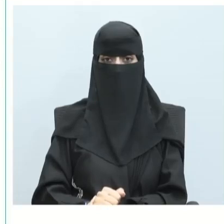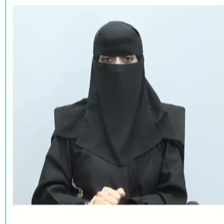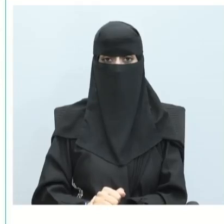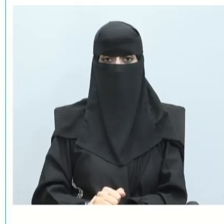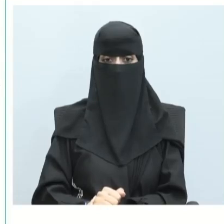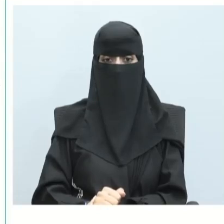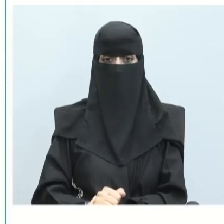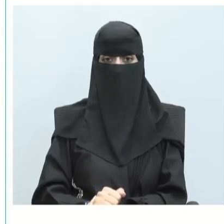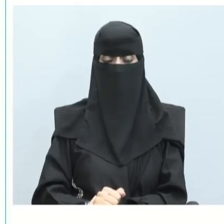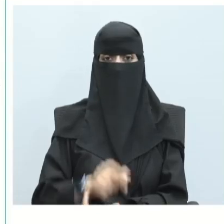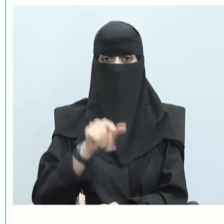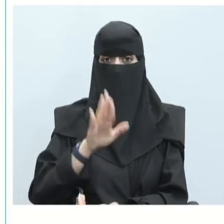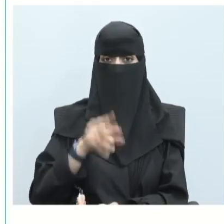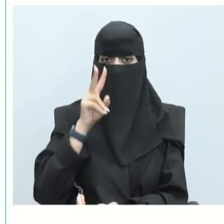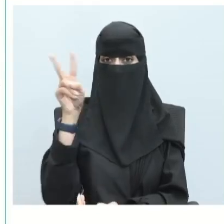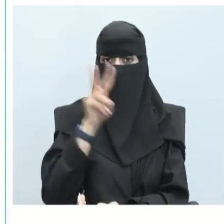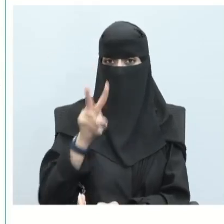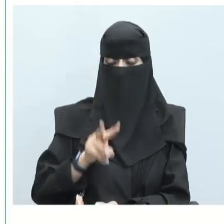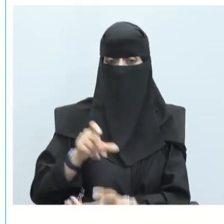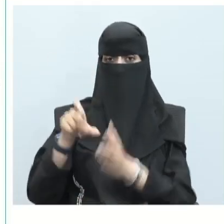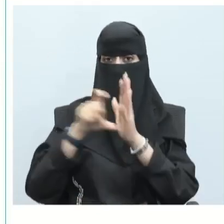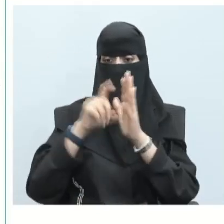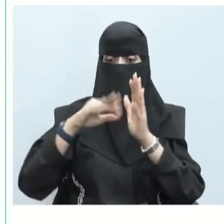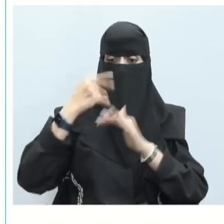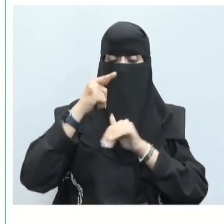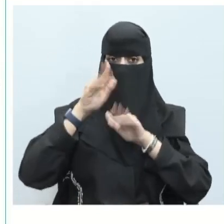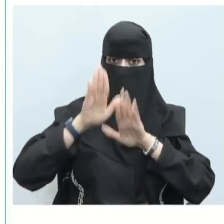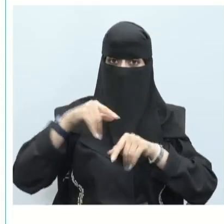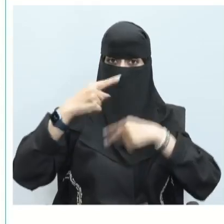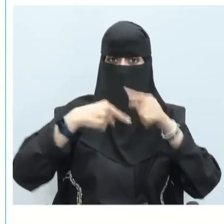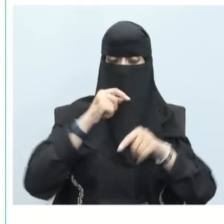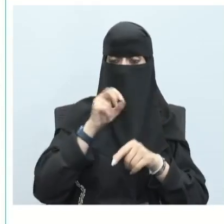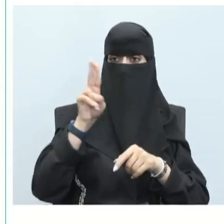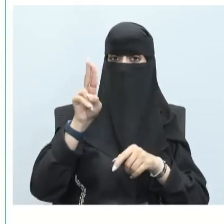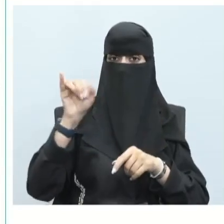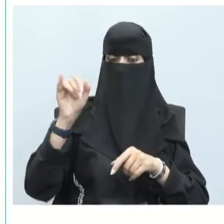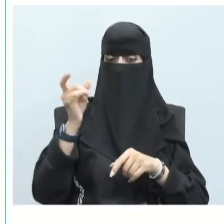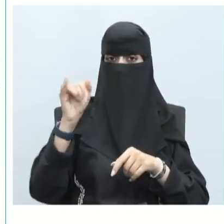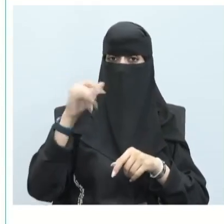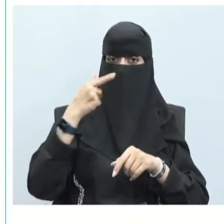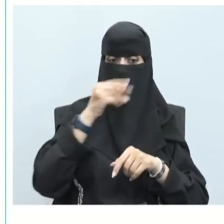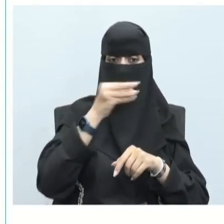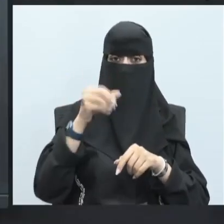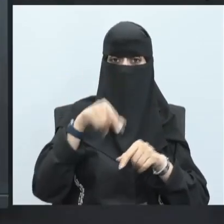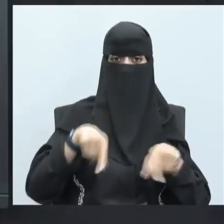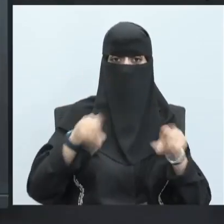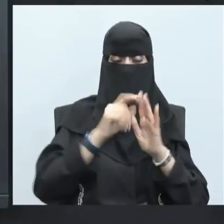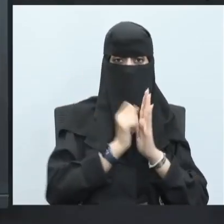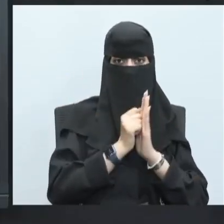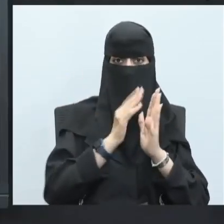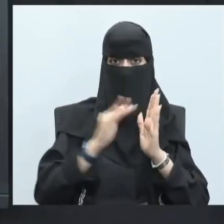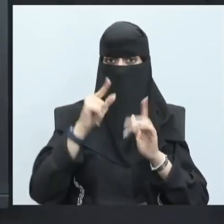التاليه نقرا الفقره التي تليها اما زلت تتنمر على ابناء جيرانك ما